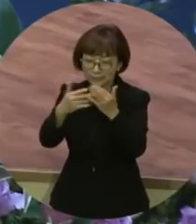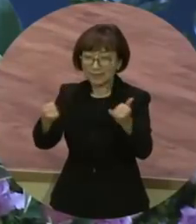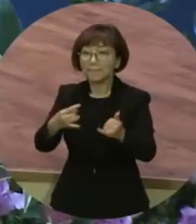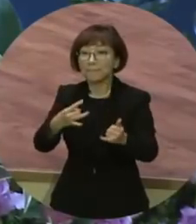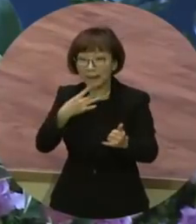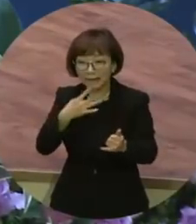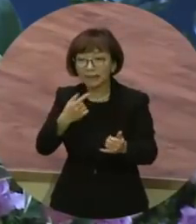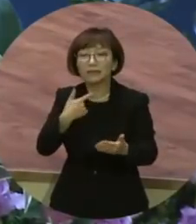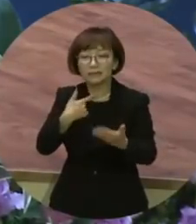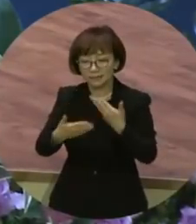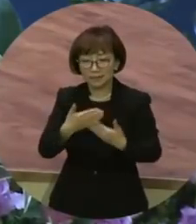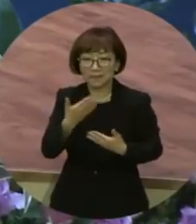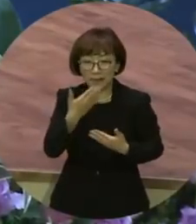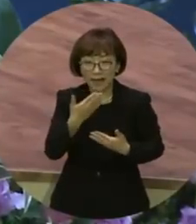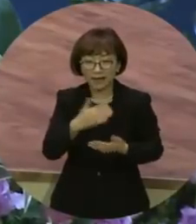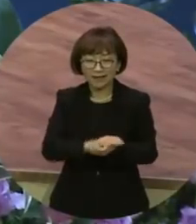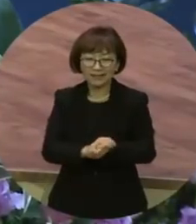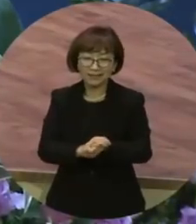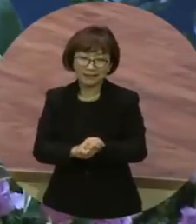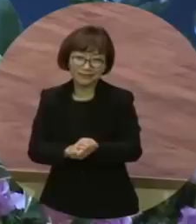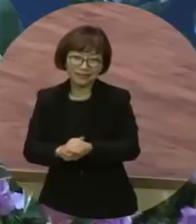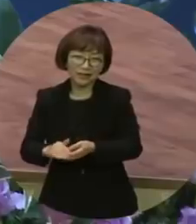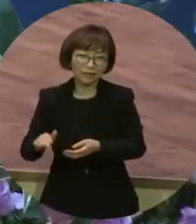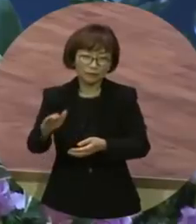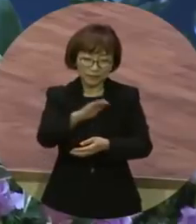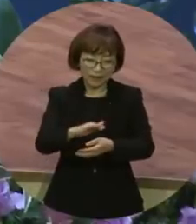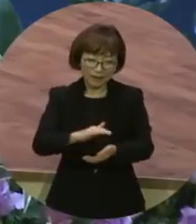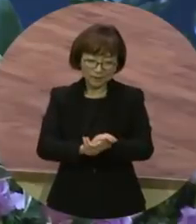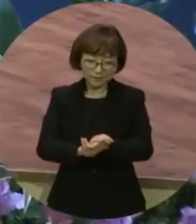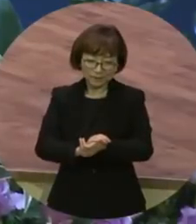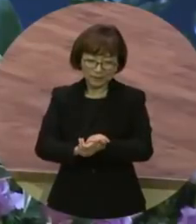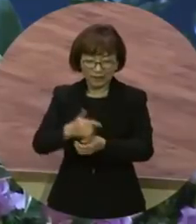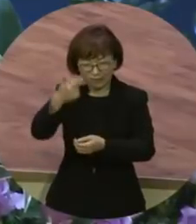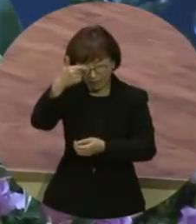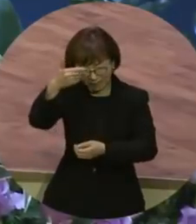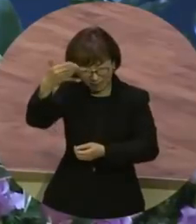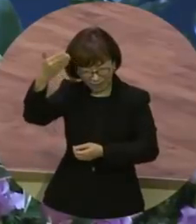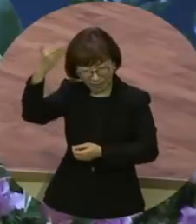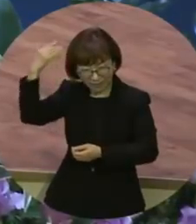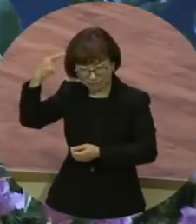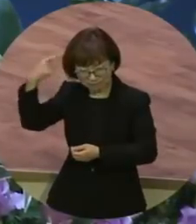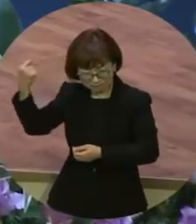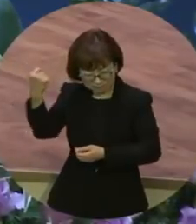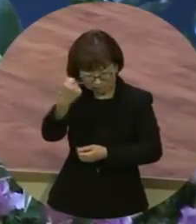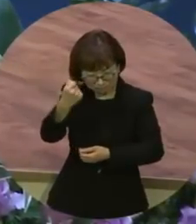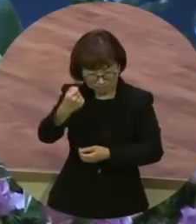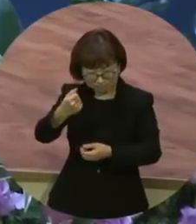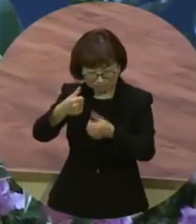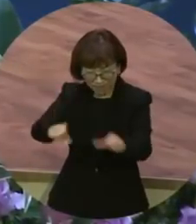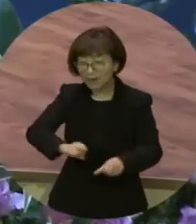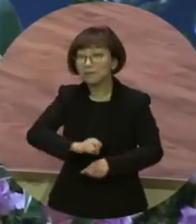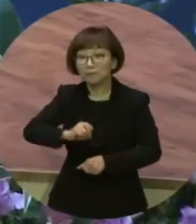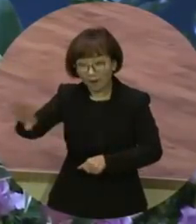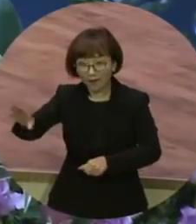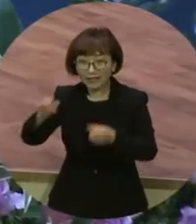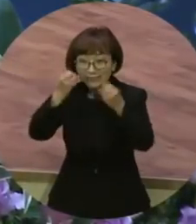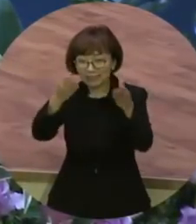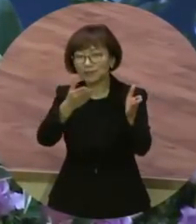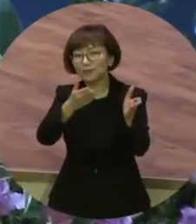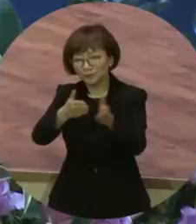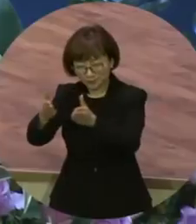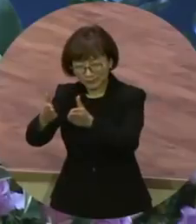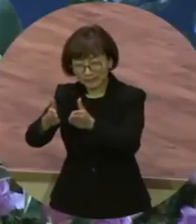올인하셔서 약한 것을 자랑할 만큼 세트를 갖추는 응답받는 성도 되시기를 예수님으로 축원합니다. 두